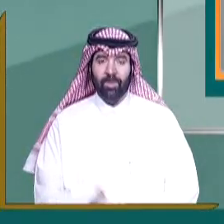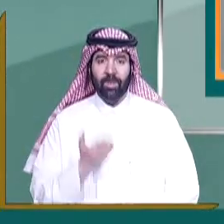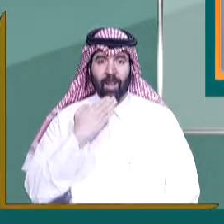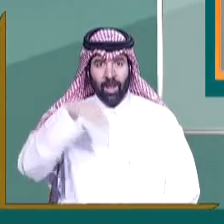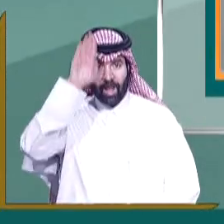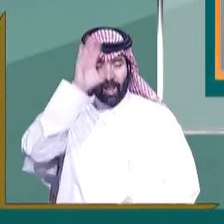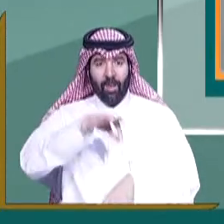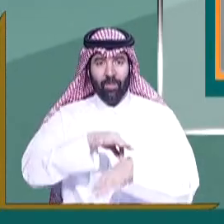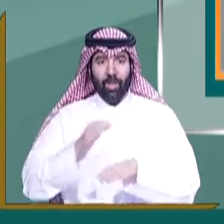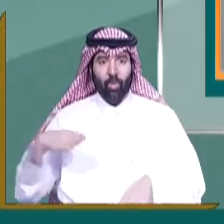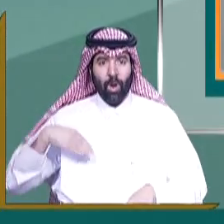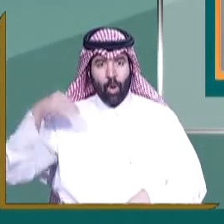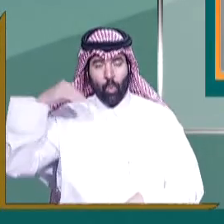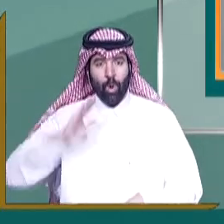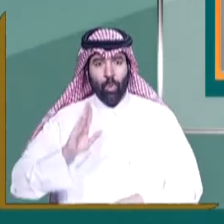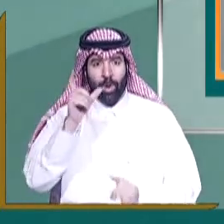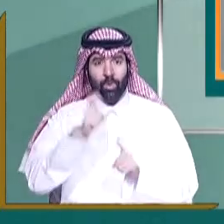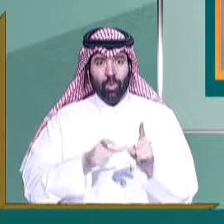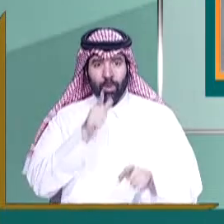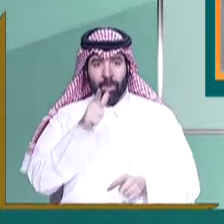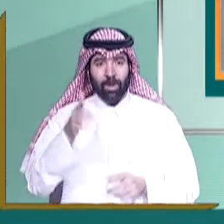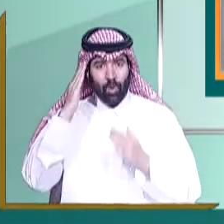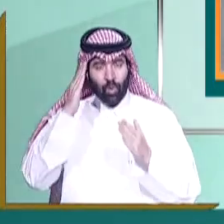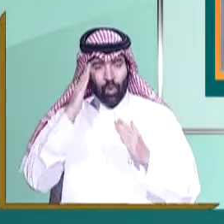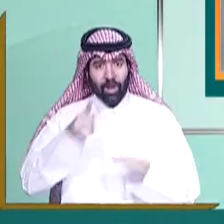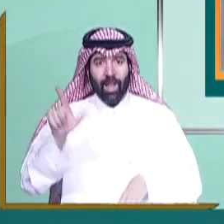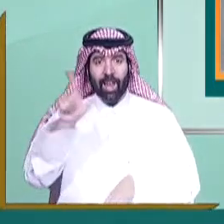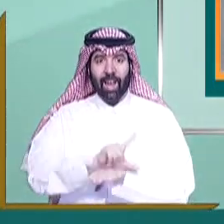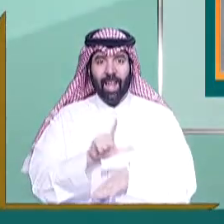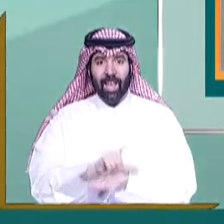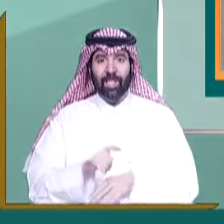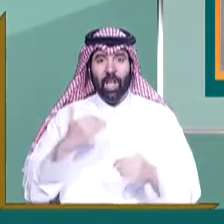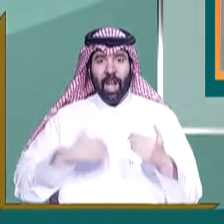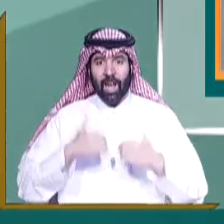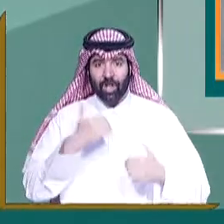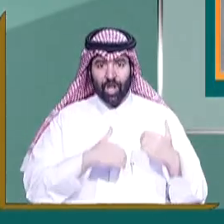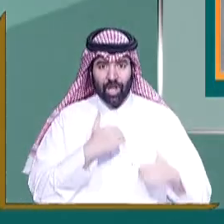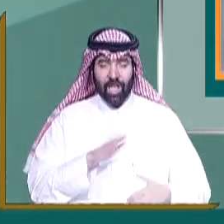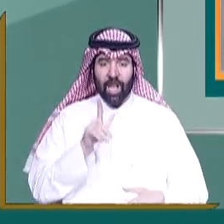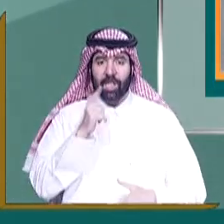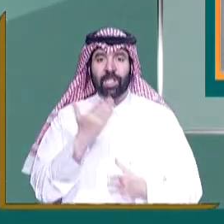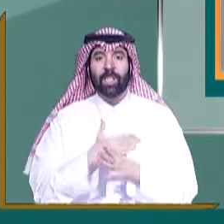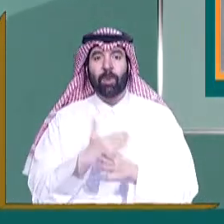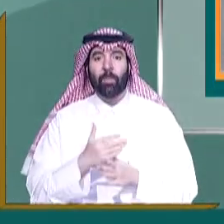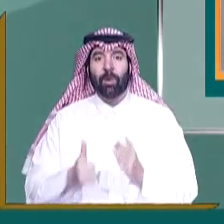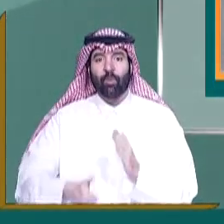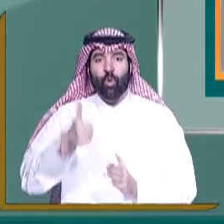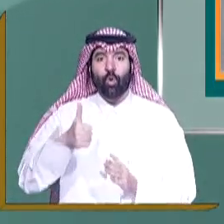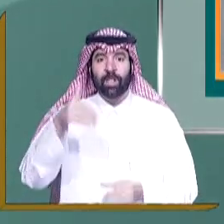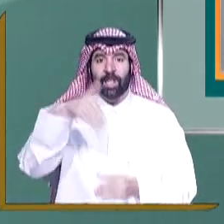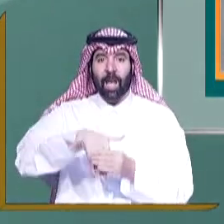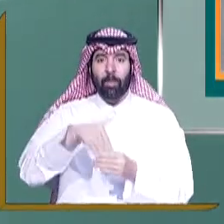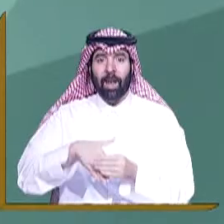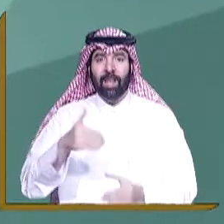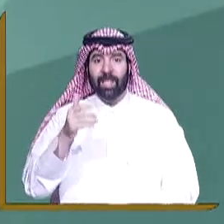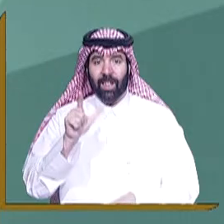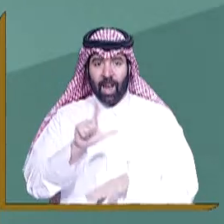خادم الحرمين الشريفين وسمو ولي العهد يهنئان الرئيس الأرجنتيني بمناسبة فوزه بالانتخابات الرئاسية.